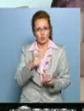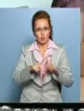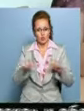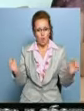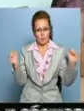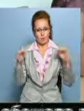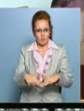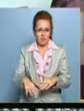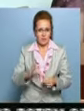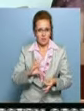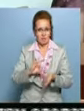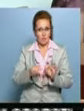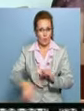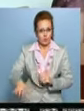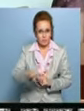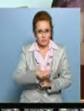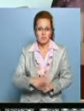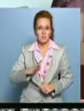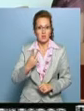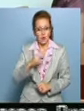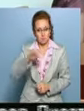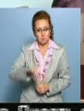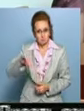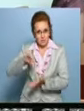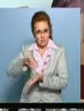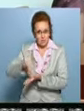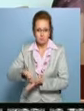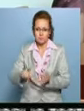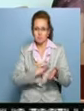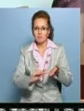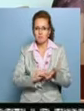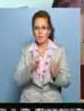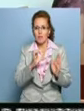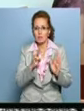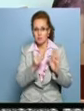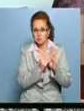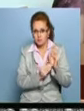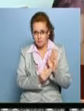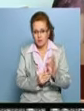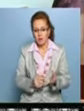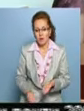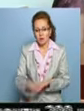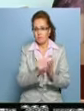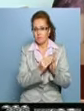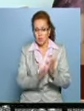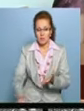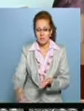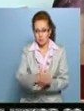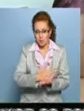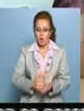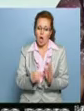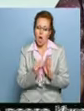было два представителя они раздавали тестовый материал ребята работали с ним они его собирали ну и соответственно потом они же проводили